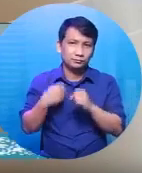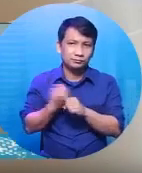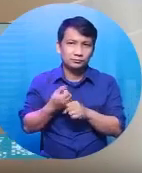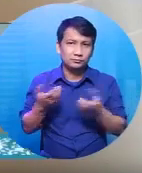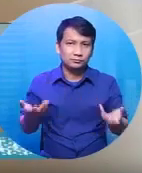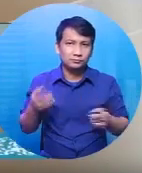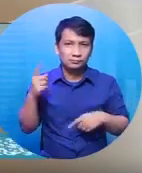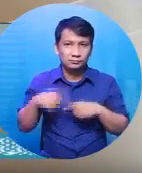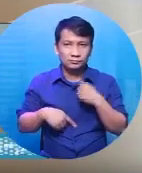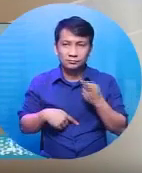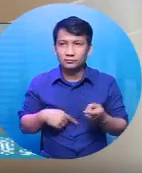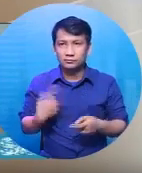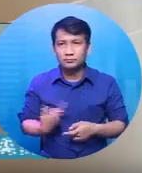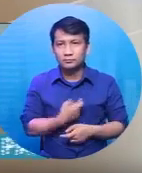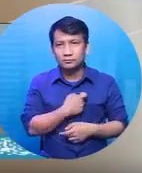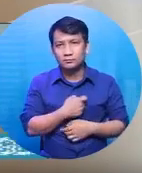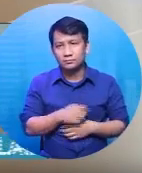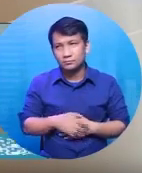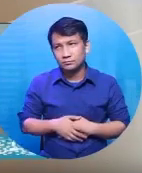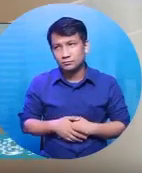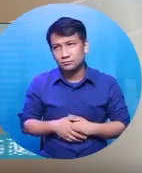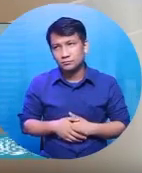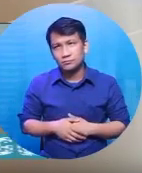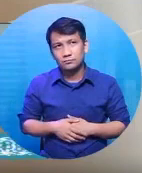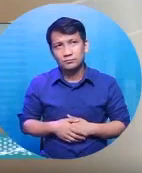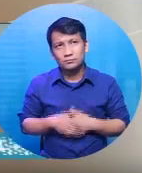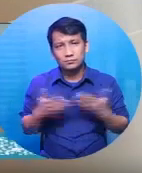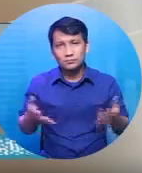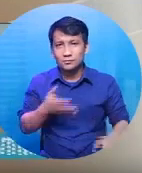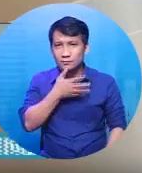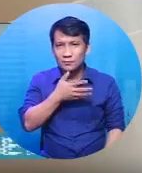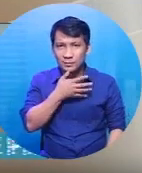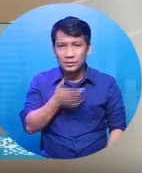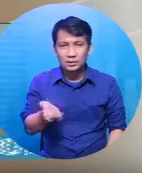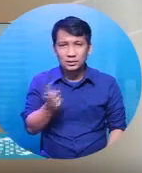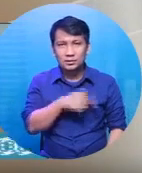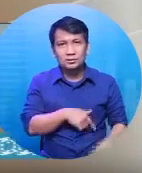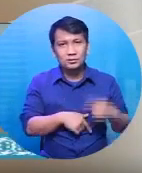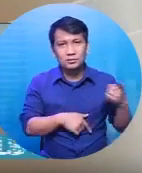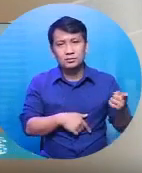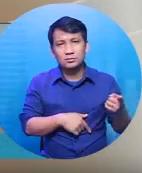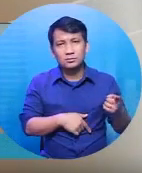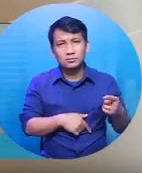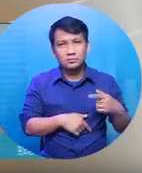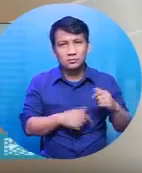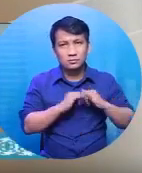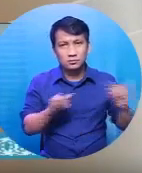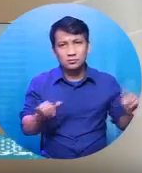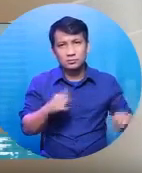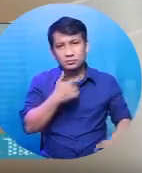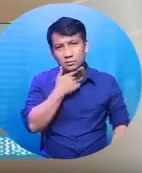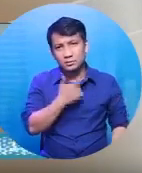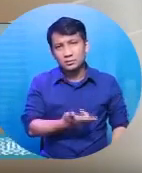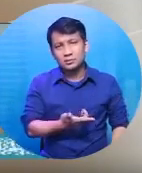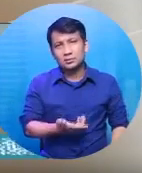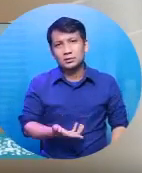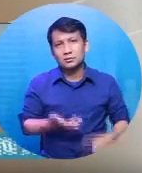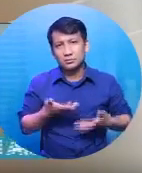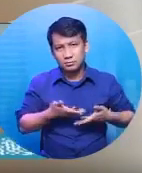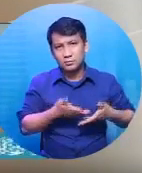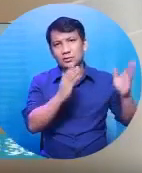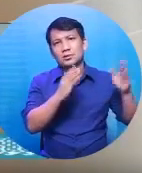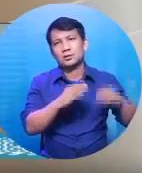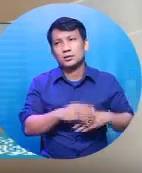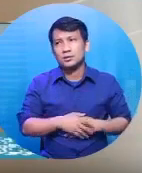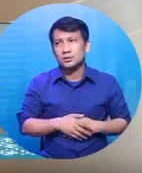akong nagawa. Eh, kahit masakit sa kalooban ko, sir. Sino po bang nanay na gusto rin na ang anak mo ay papatong sa kapwa babae? Pero pinabayaan ko po